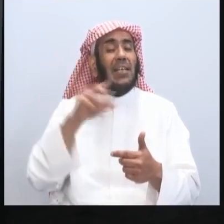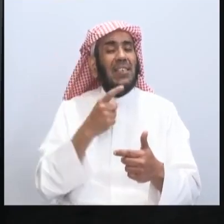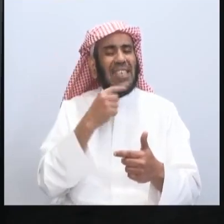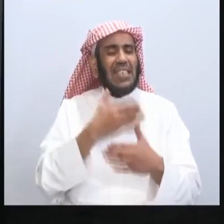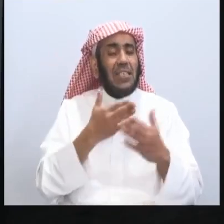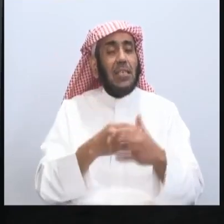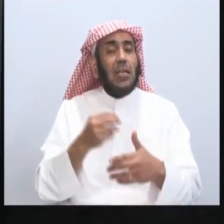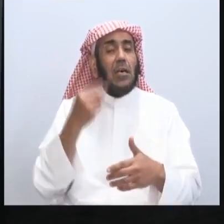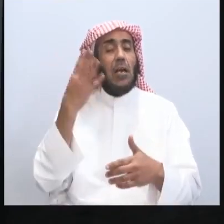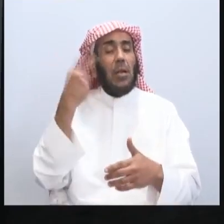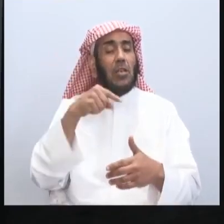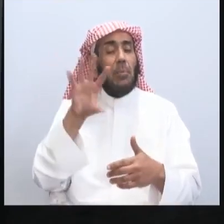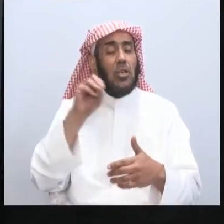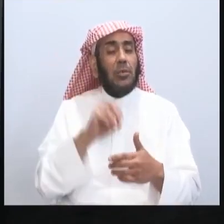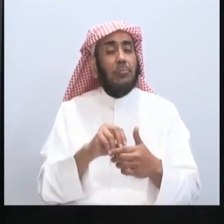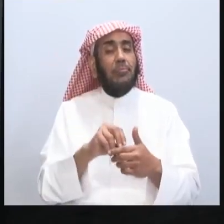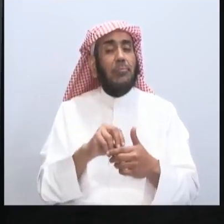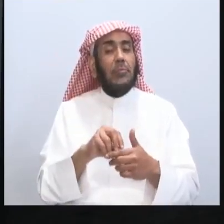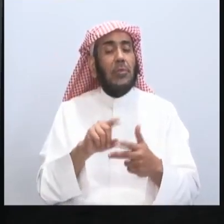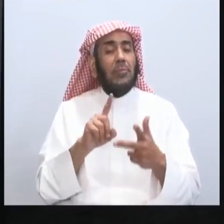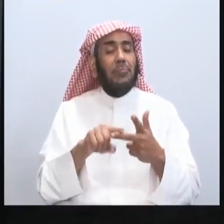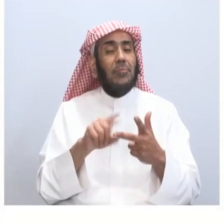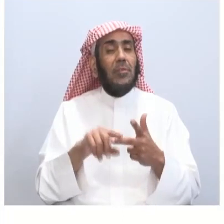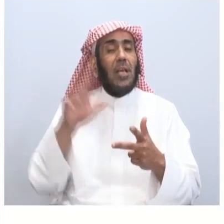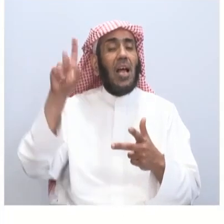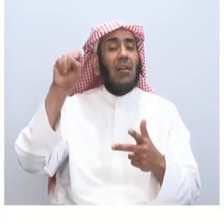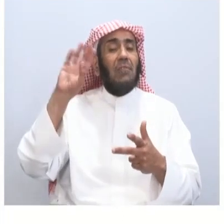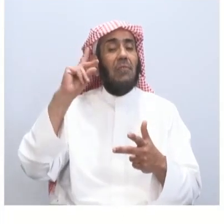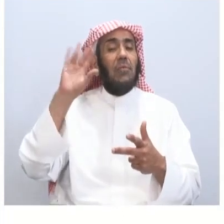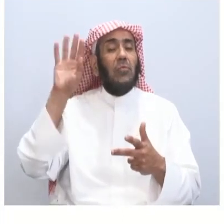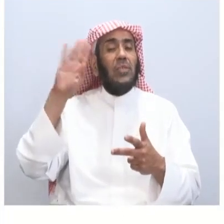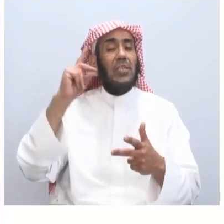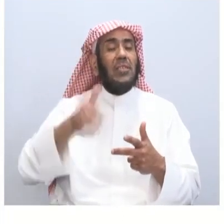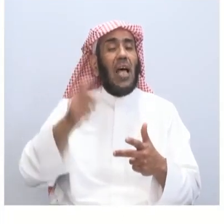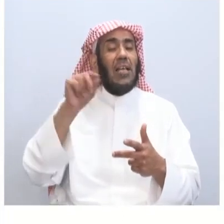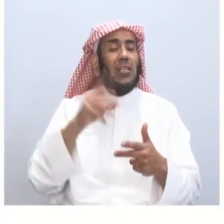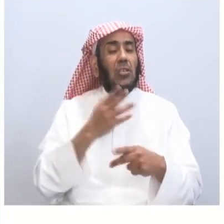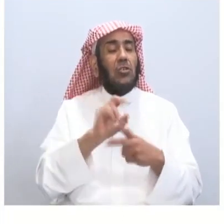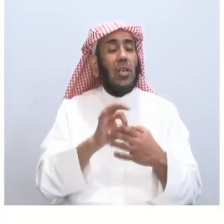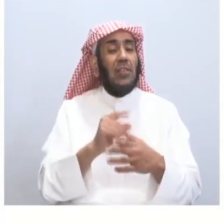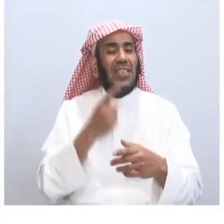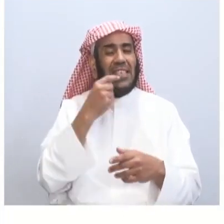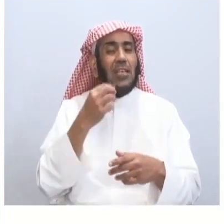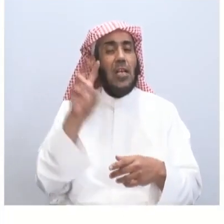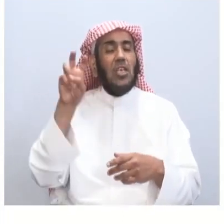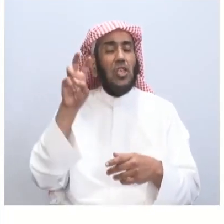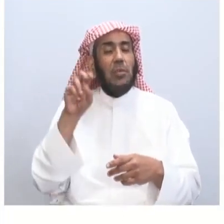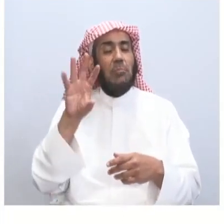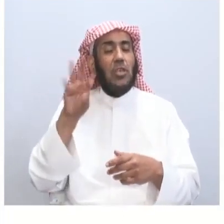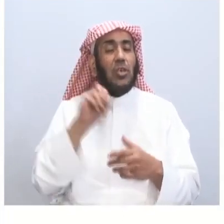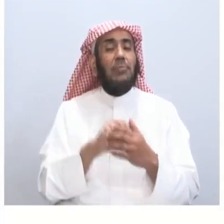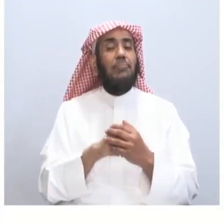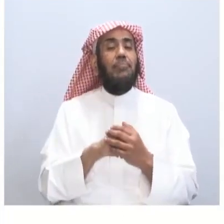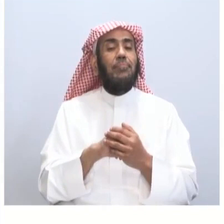السنه الراب عش من الهجره وكذلك الفسطاط انشئ في السنه الع